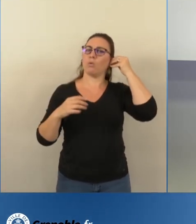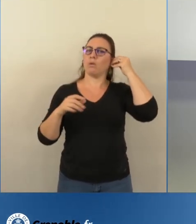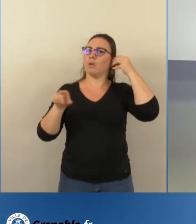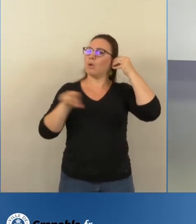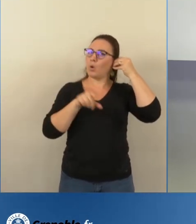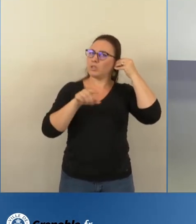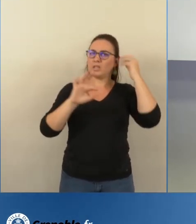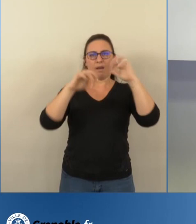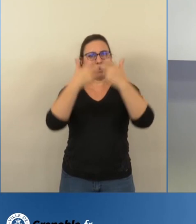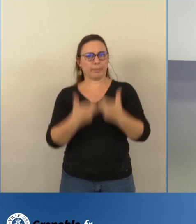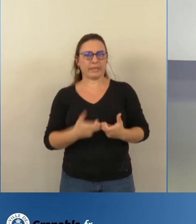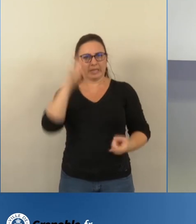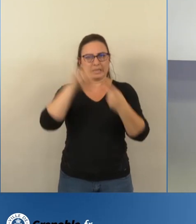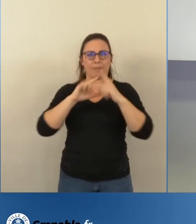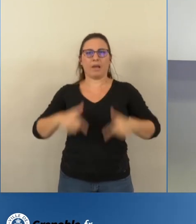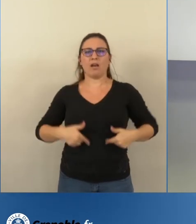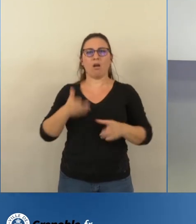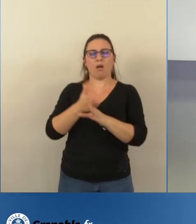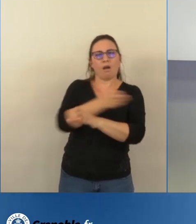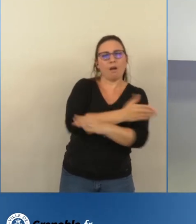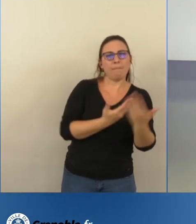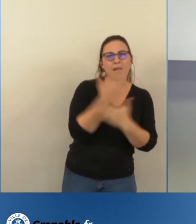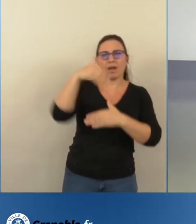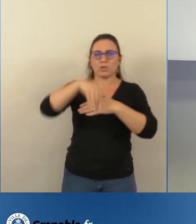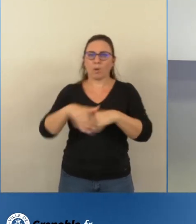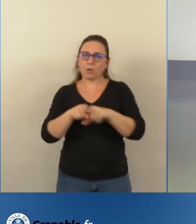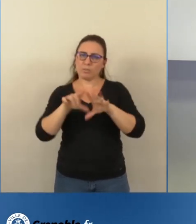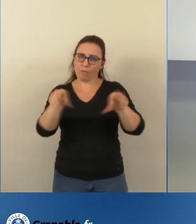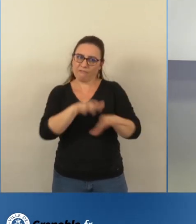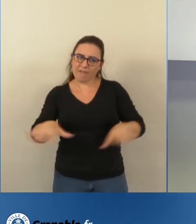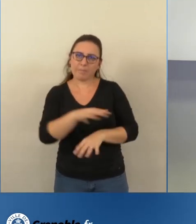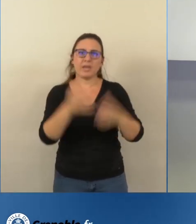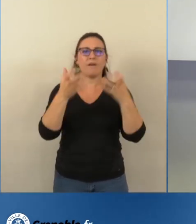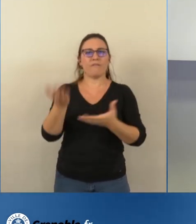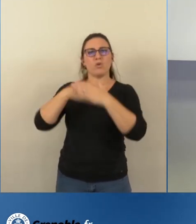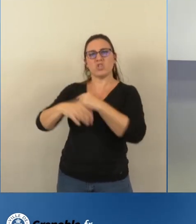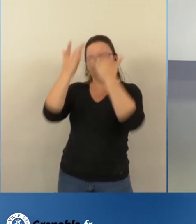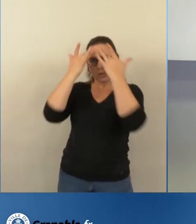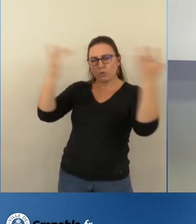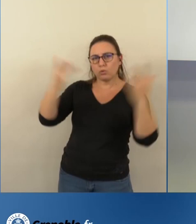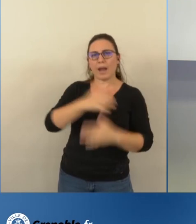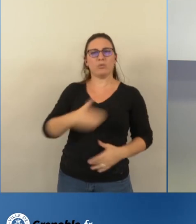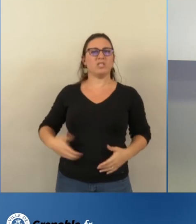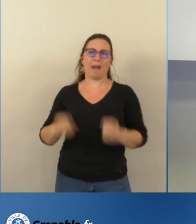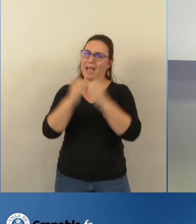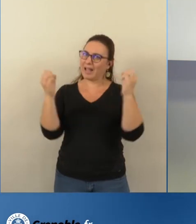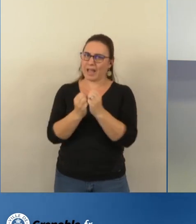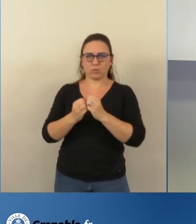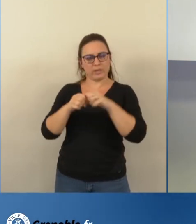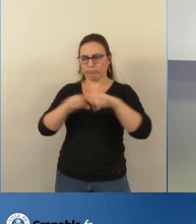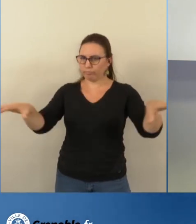sur le périscolaire accessible à toutes les familles la poursuite de notre politique de gratuité dans les établissements culturels municipaux et